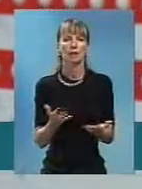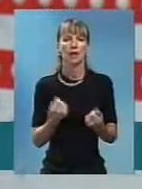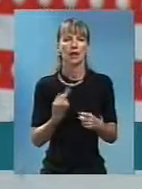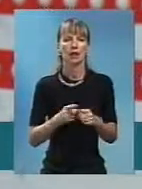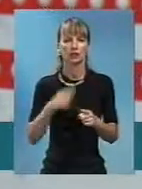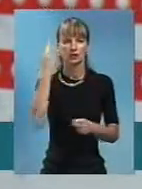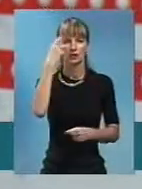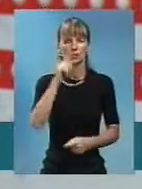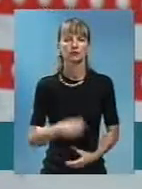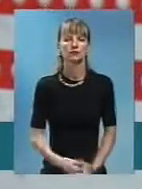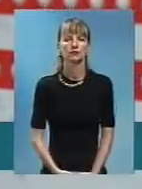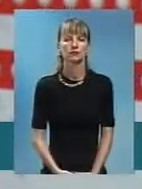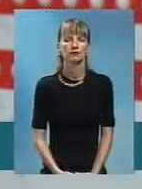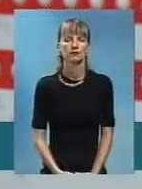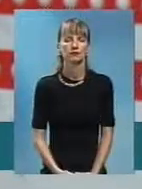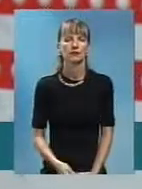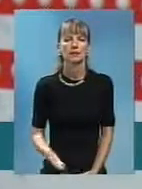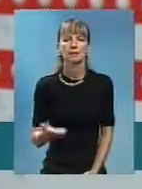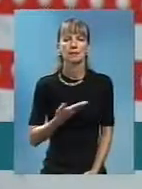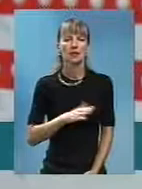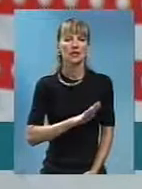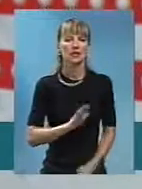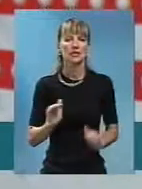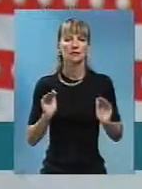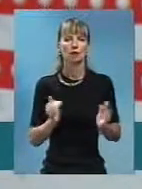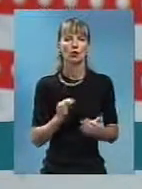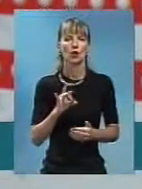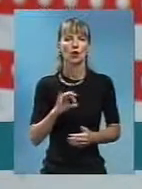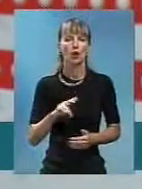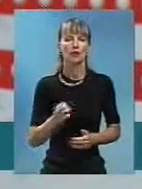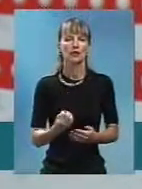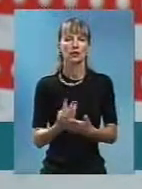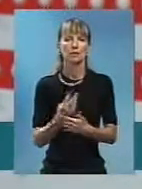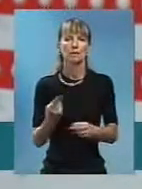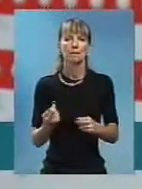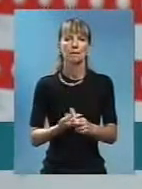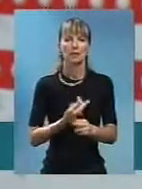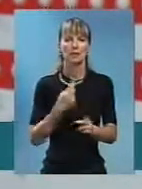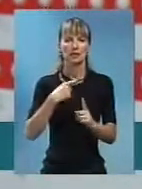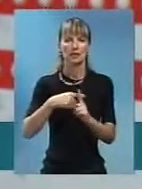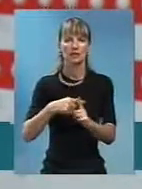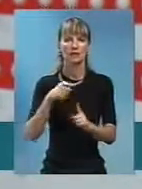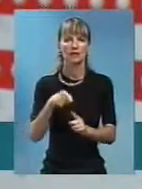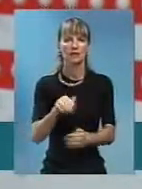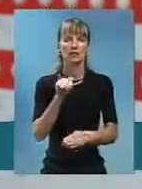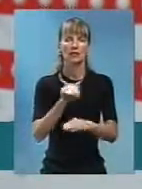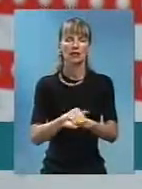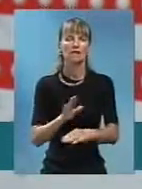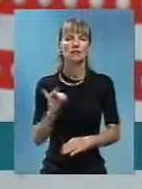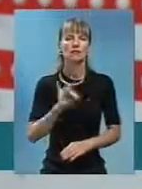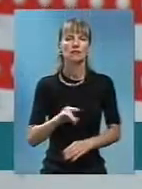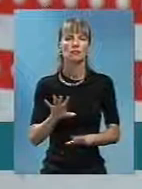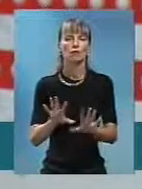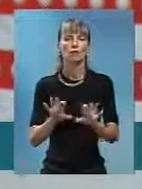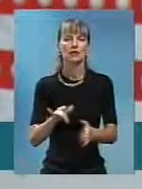ідею. Ми ніяким чином не зменшуємо роль тризуба без хреста. Він зафіксований в історії, його